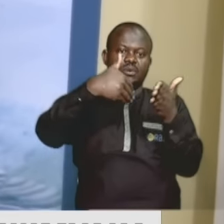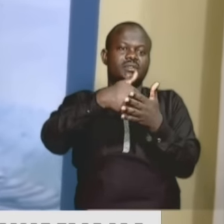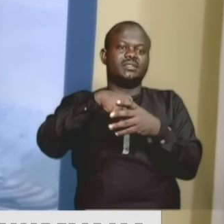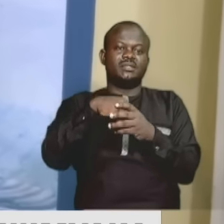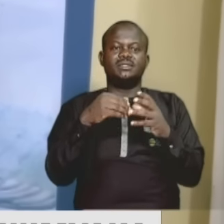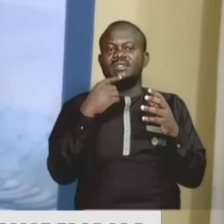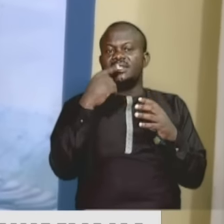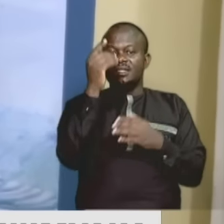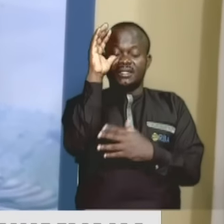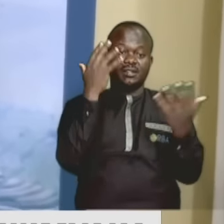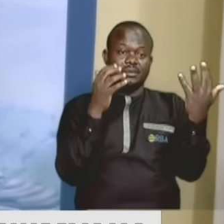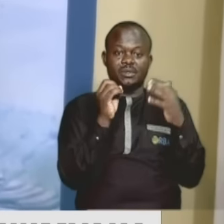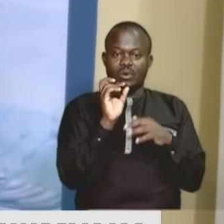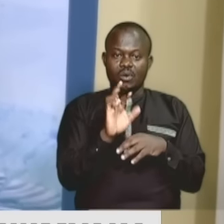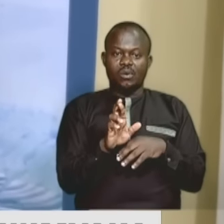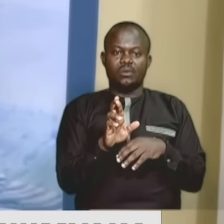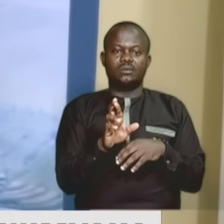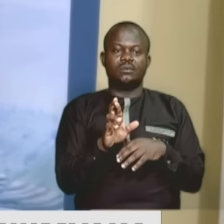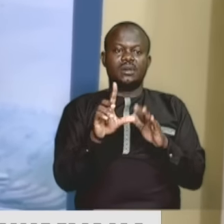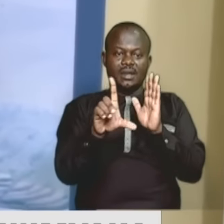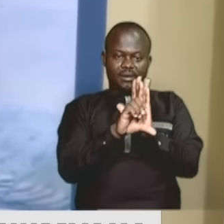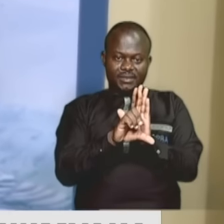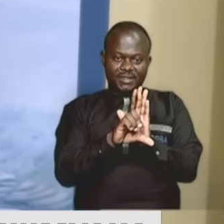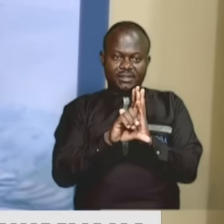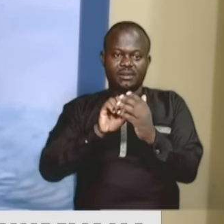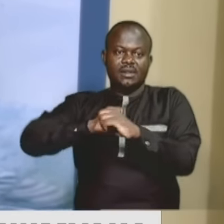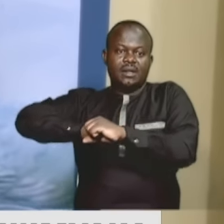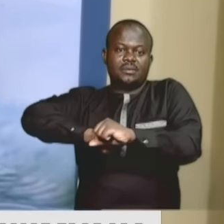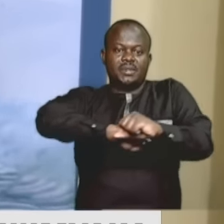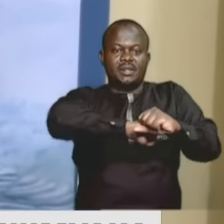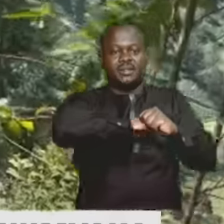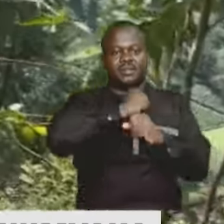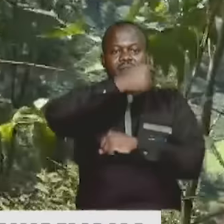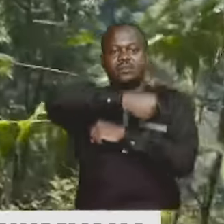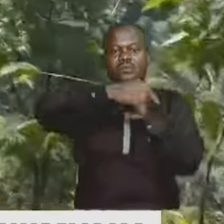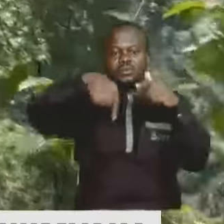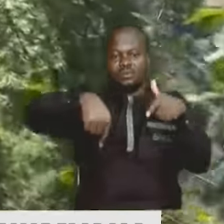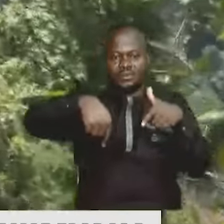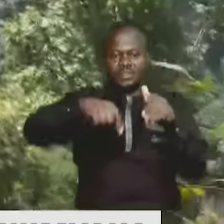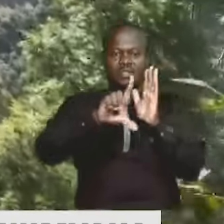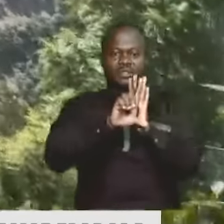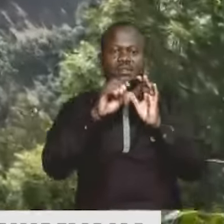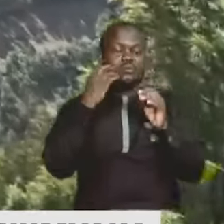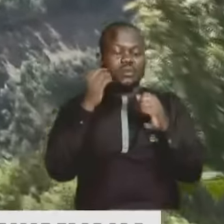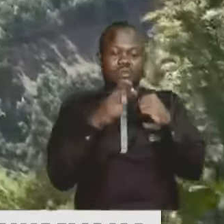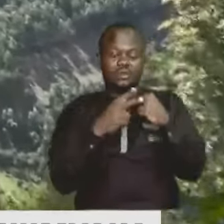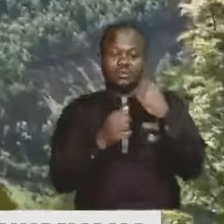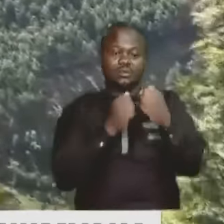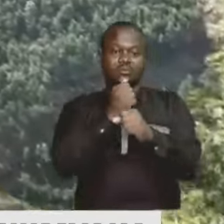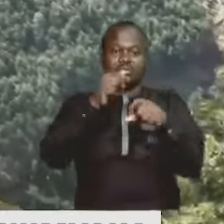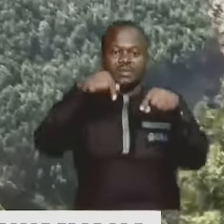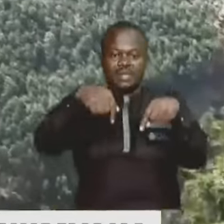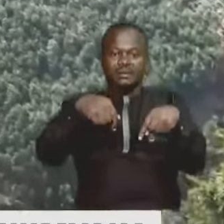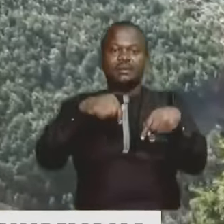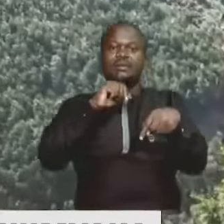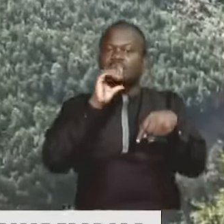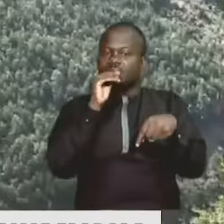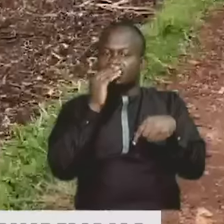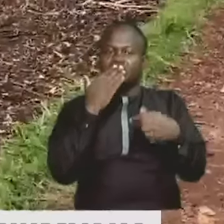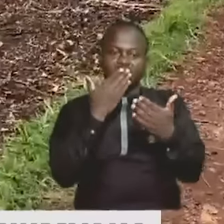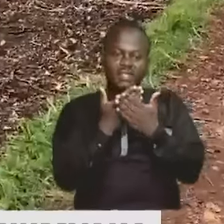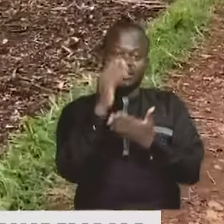ni ibiti cyangwa se hari amategeko abirengera uyu munsi wa none iri tegeko ryo mu kwa gatandatu uyu mwaka ntirivuga neza ibiti